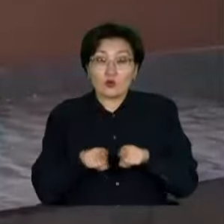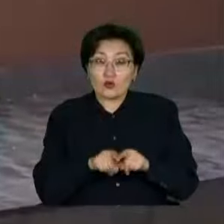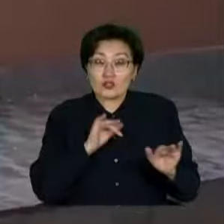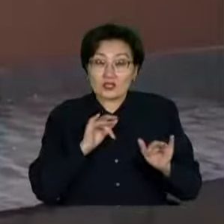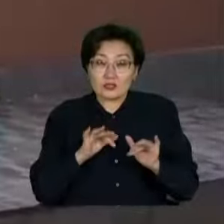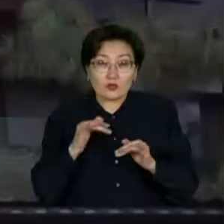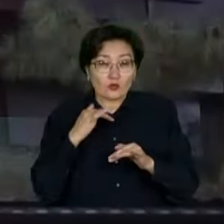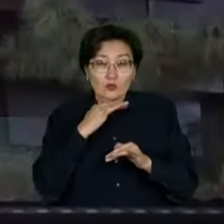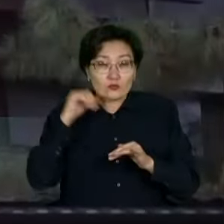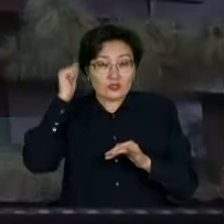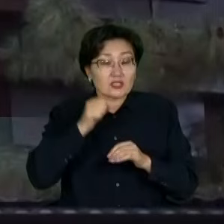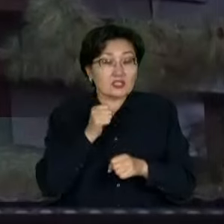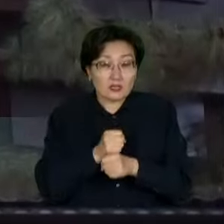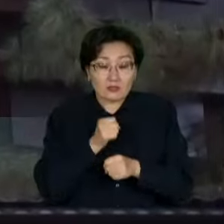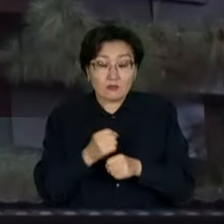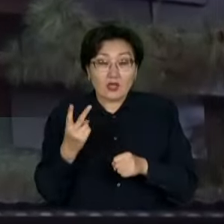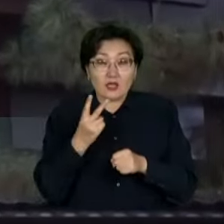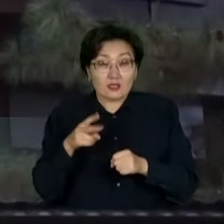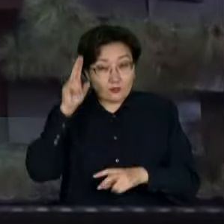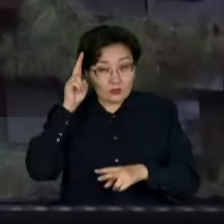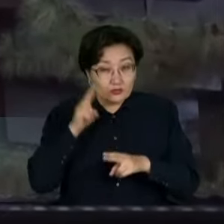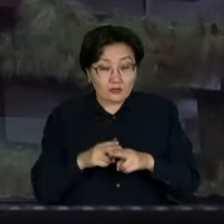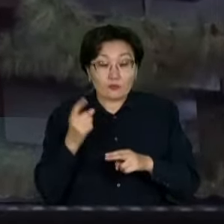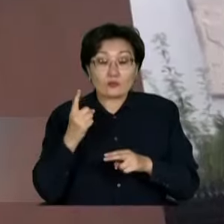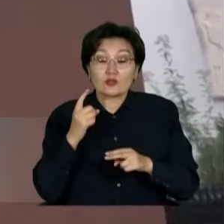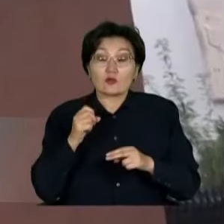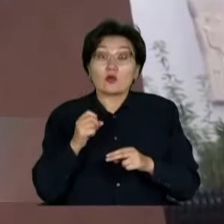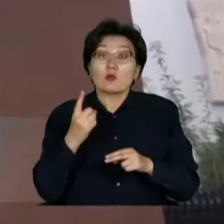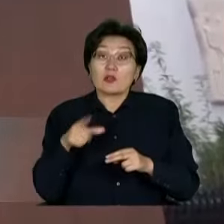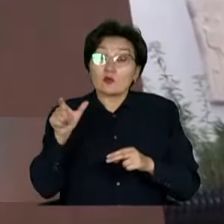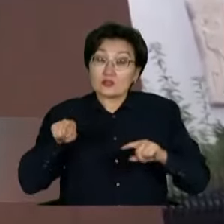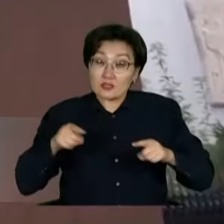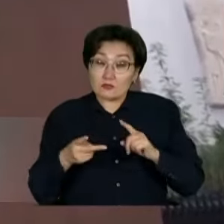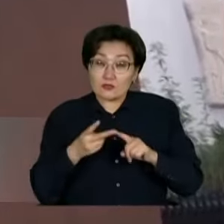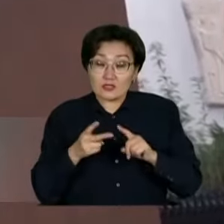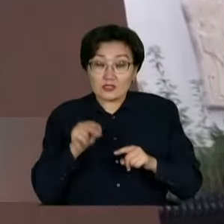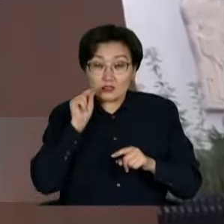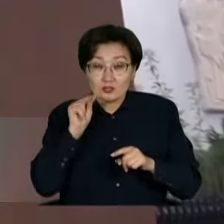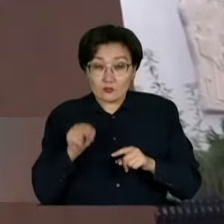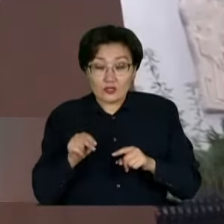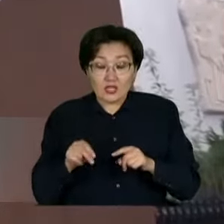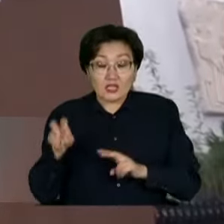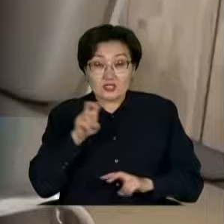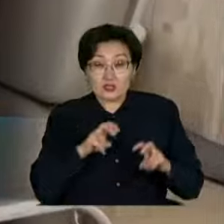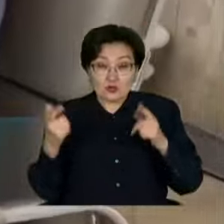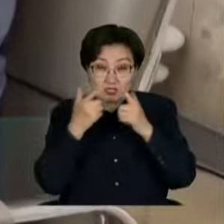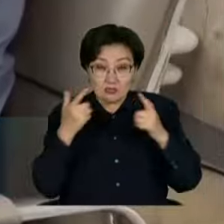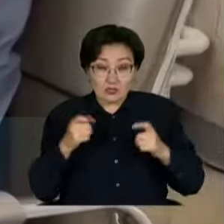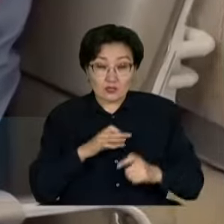жылдар бойы жасап келген ағайындылардың біреуі ізін суытпай ұсталған болатын. Ал екінші күдіктіге іздеу жарияланып еді.